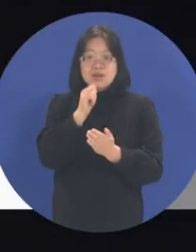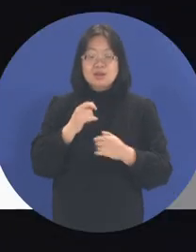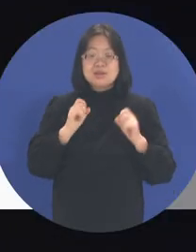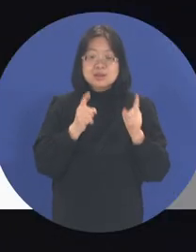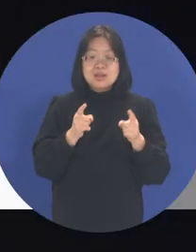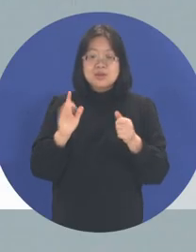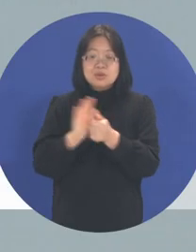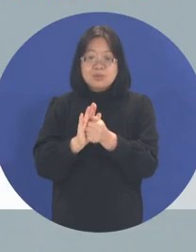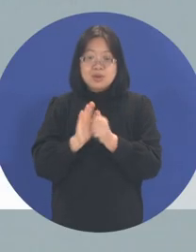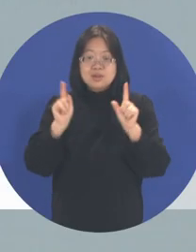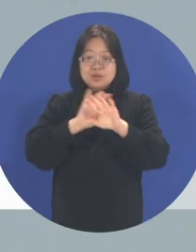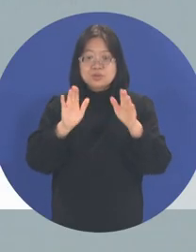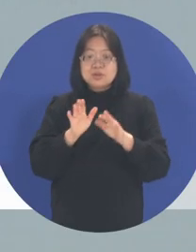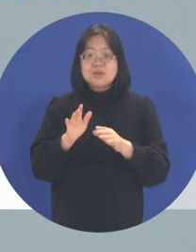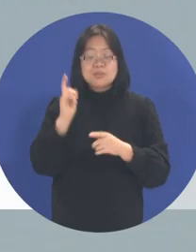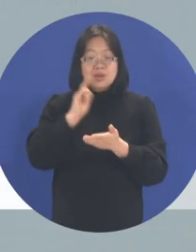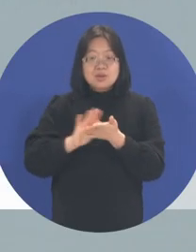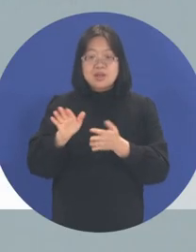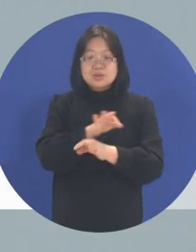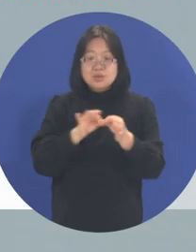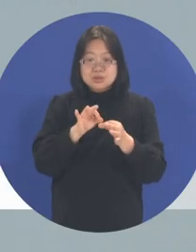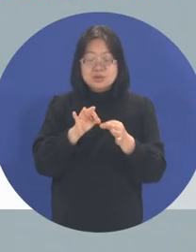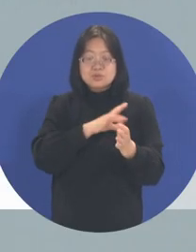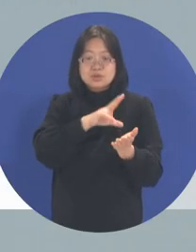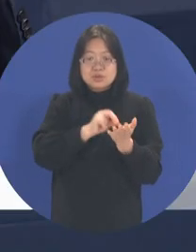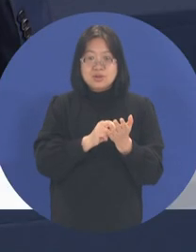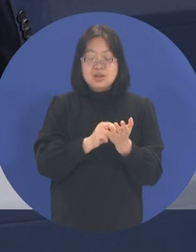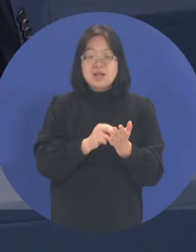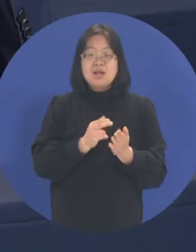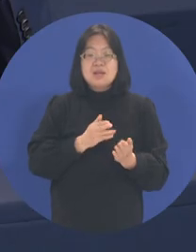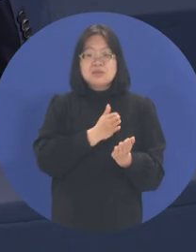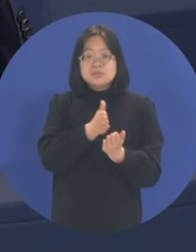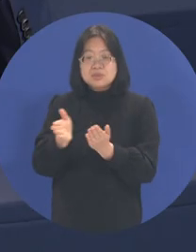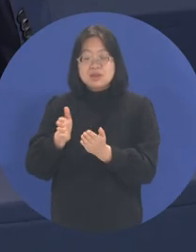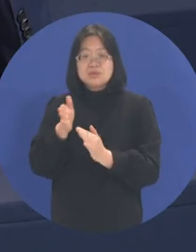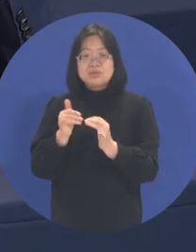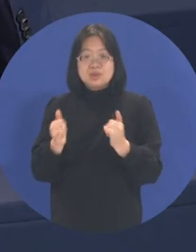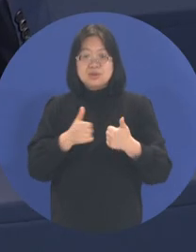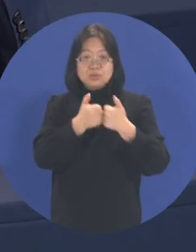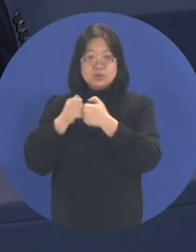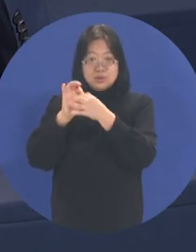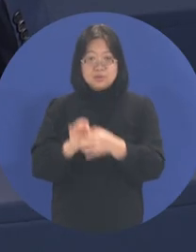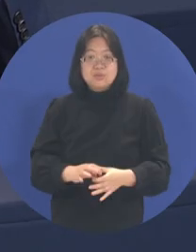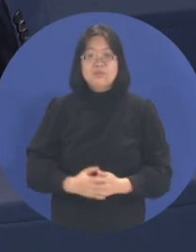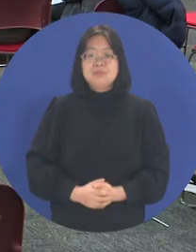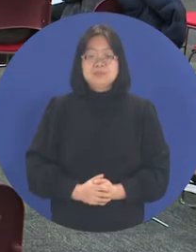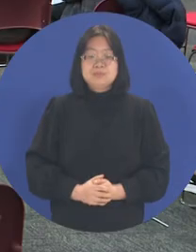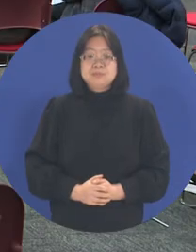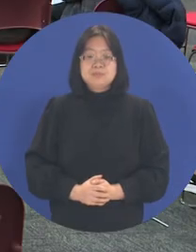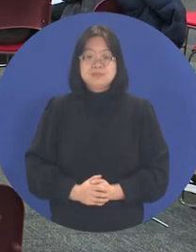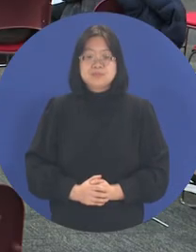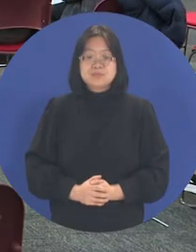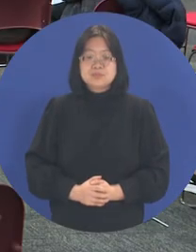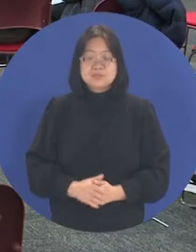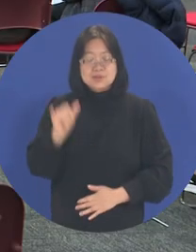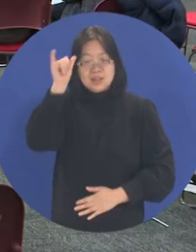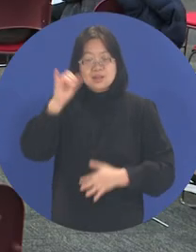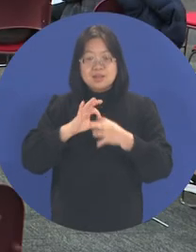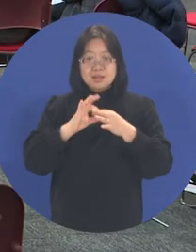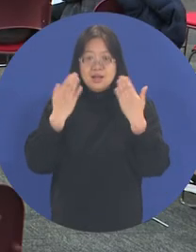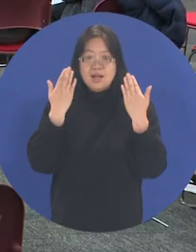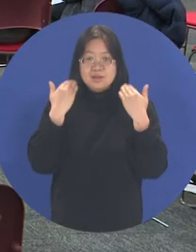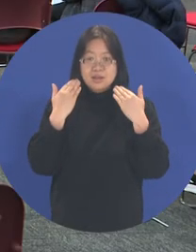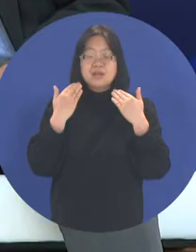돌봄경제, 기후경제, 평화경제 등을 주제로 각 분야 전문가들과 논의를 이어갔습니다. AI 관련 학과